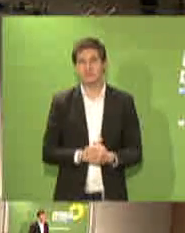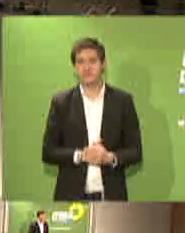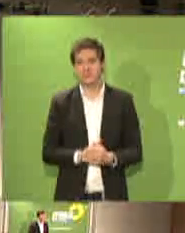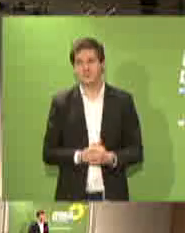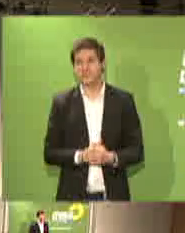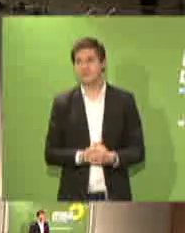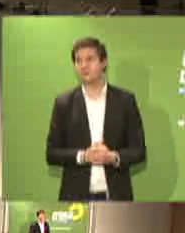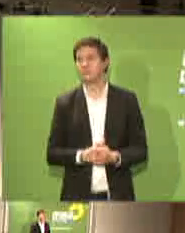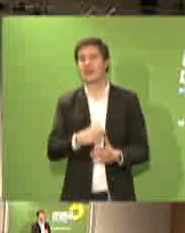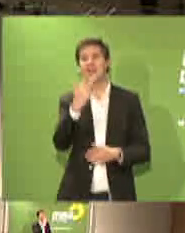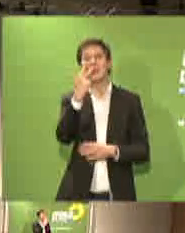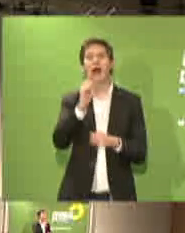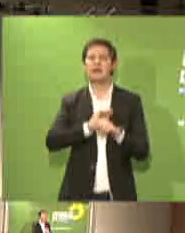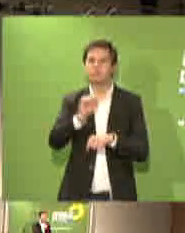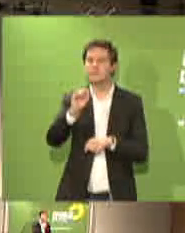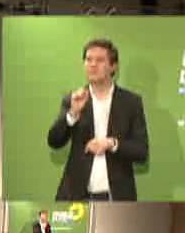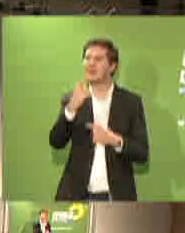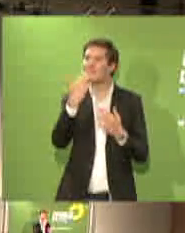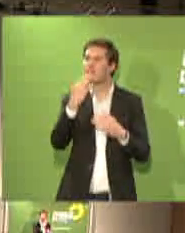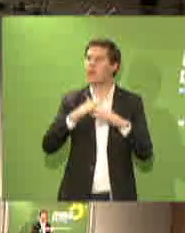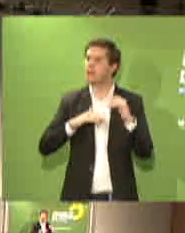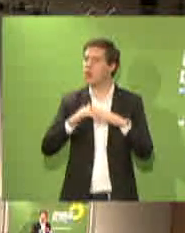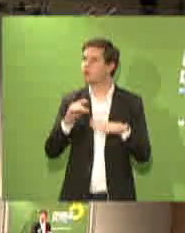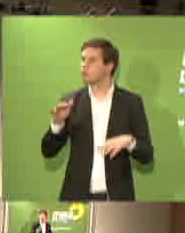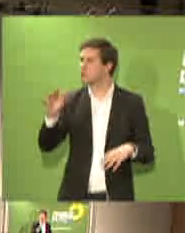Drei Gegenstimmen. Und wie viele Enthaltungen helfen mal? Eine sehe ich.